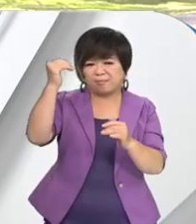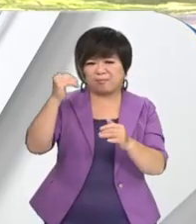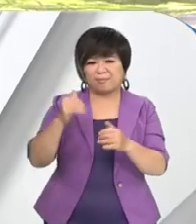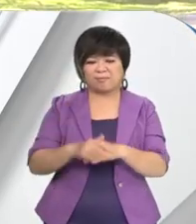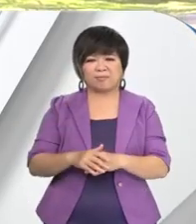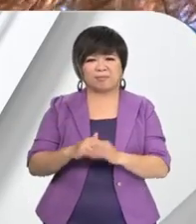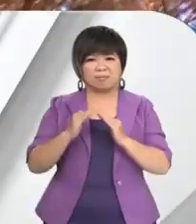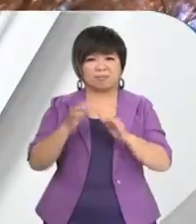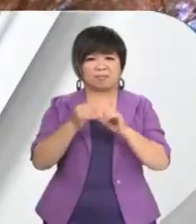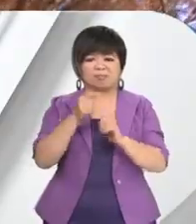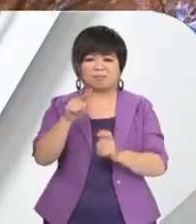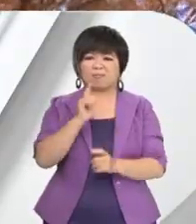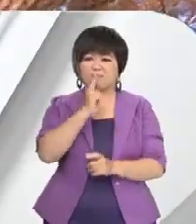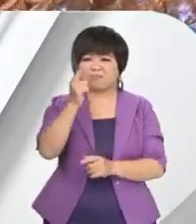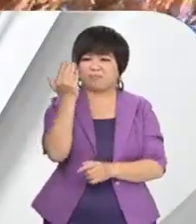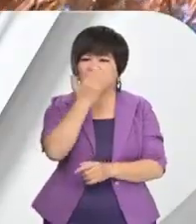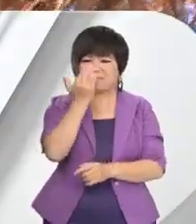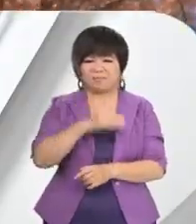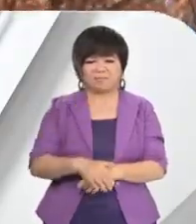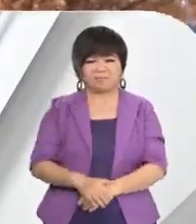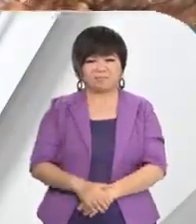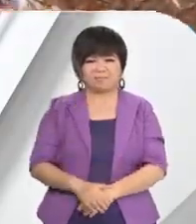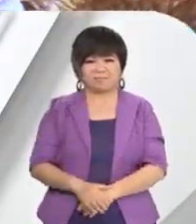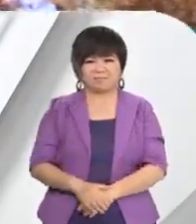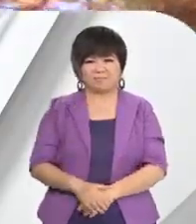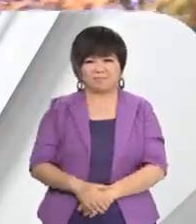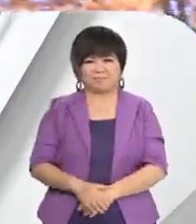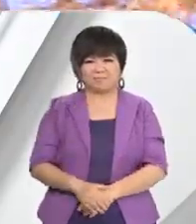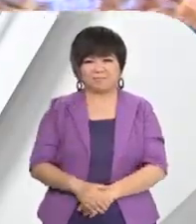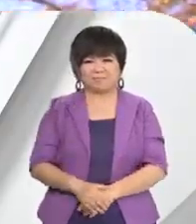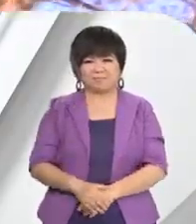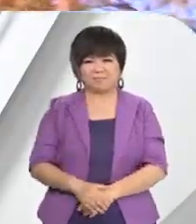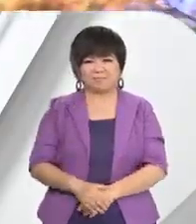出四期晋江的金鞋。看家新闻，罗安达特别报道。